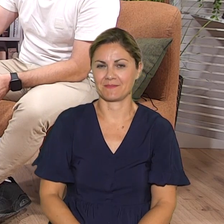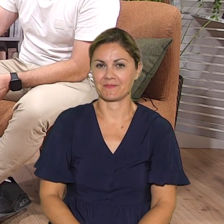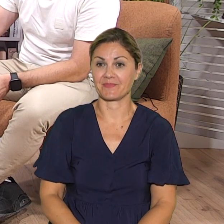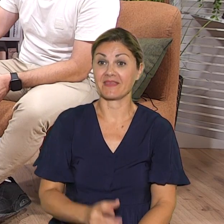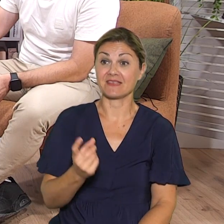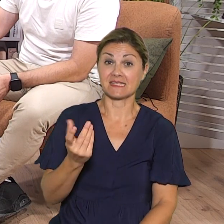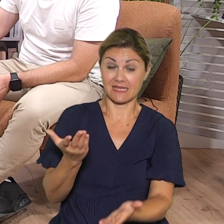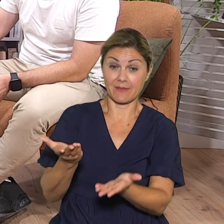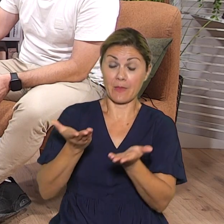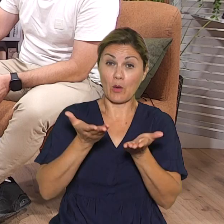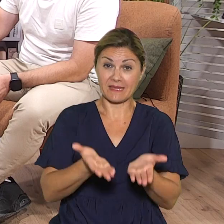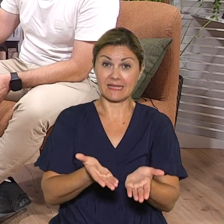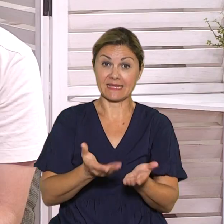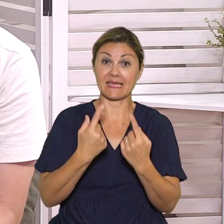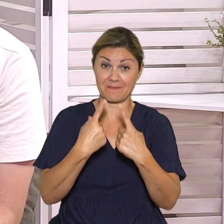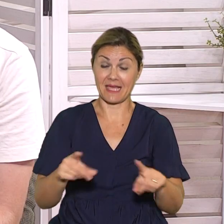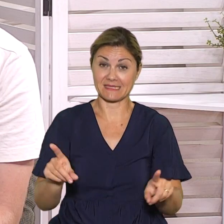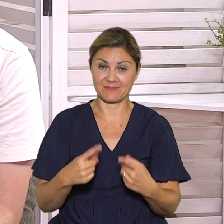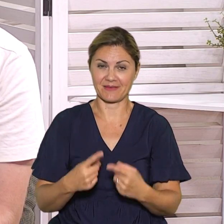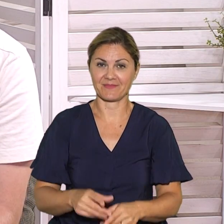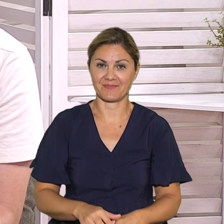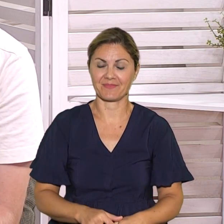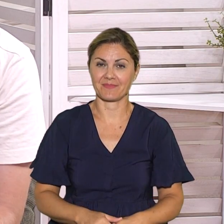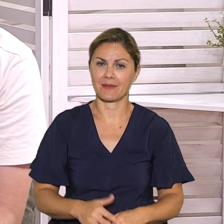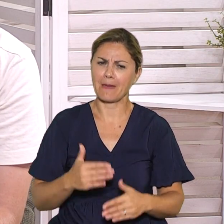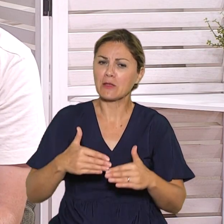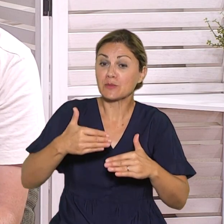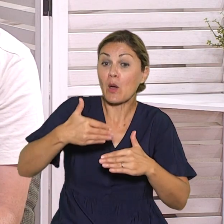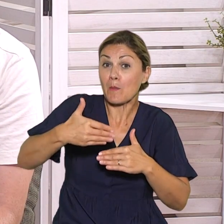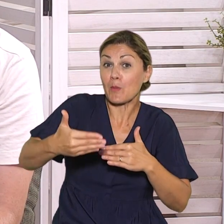Ovdje ste nam donijeli također i neke pjesme.